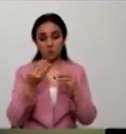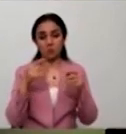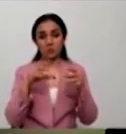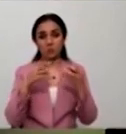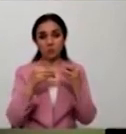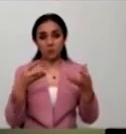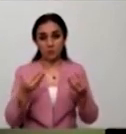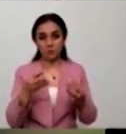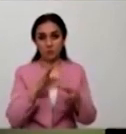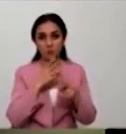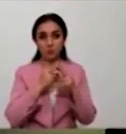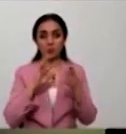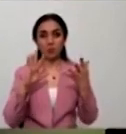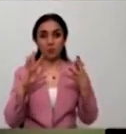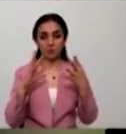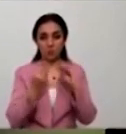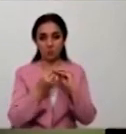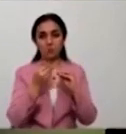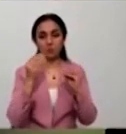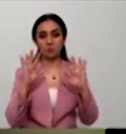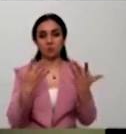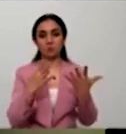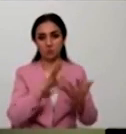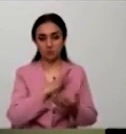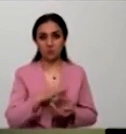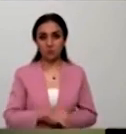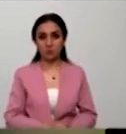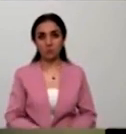demak, xol bo'ladi. Bu ikkita hodisamiz birgalikda ro'y beradi.